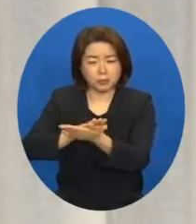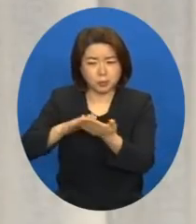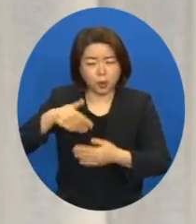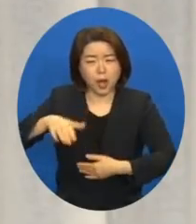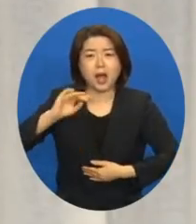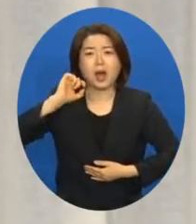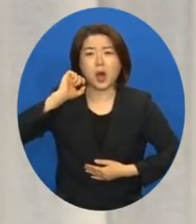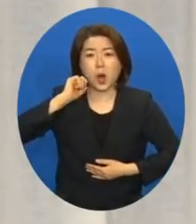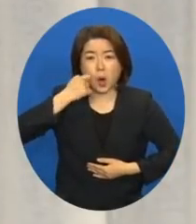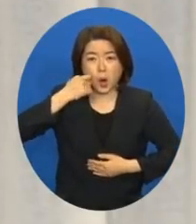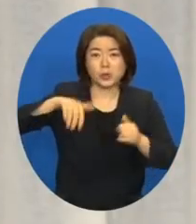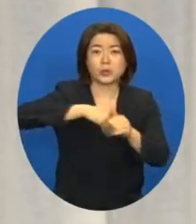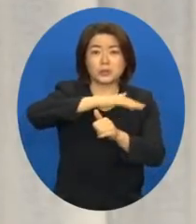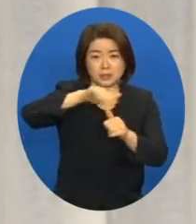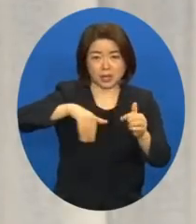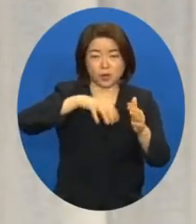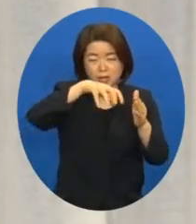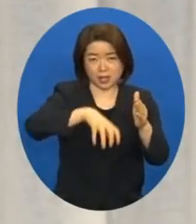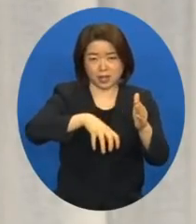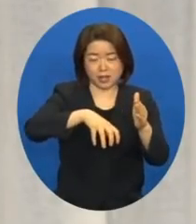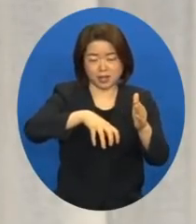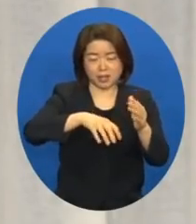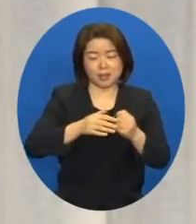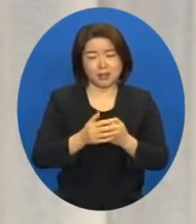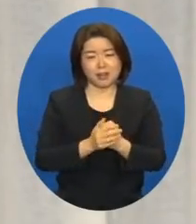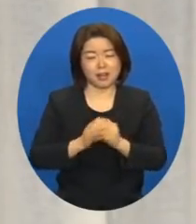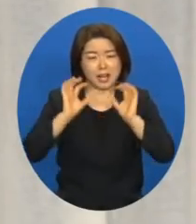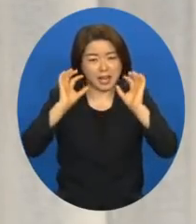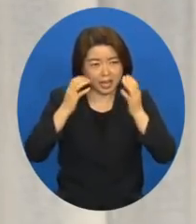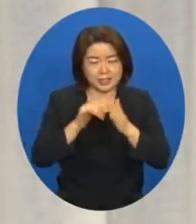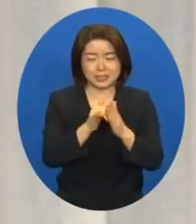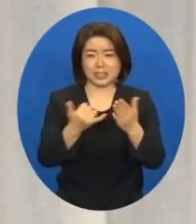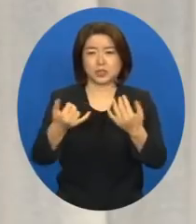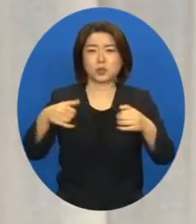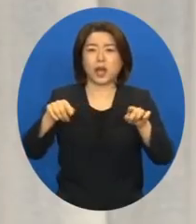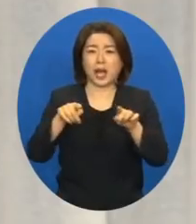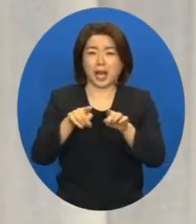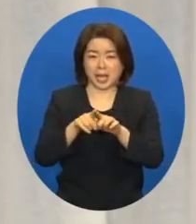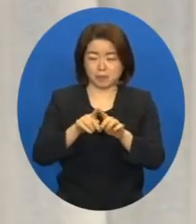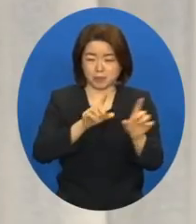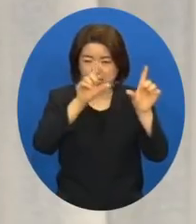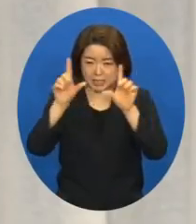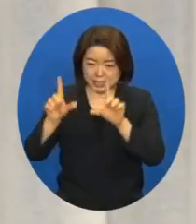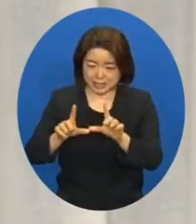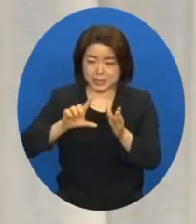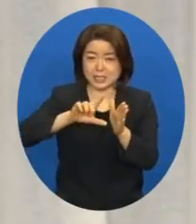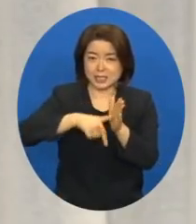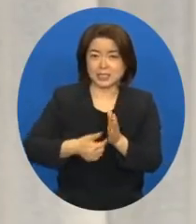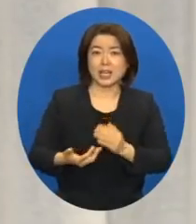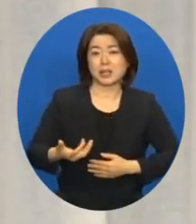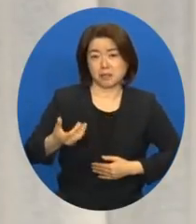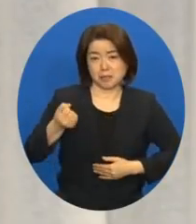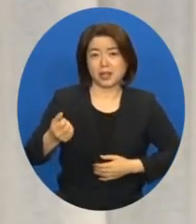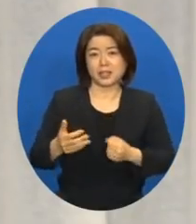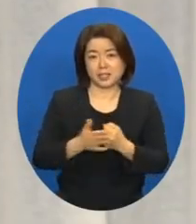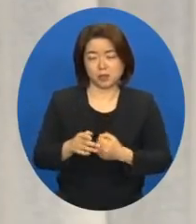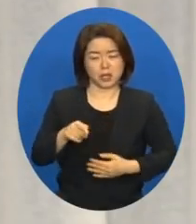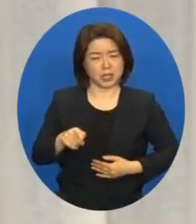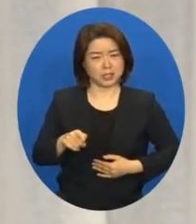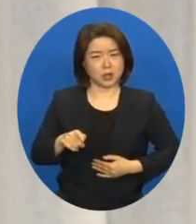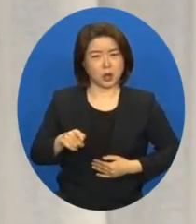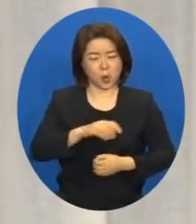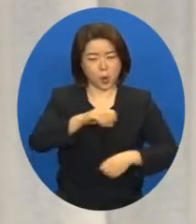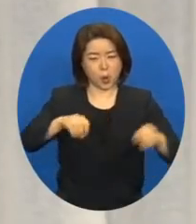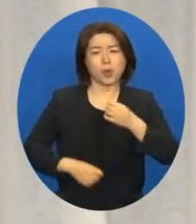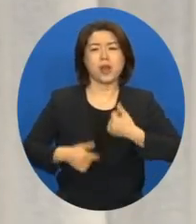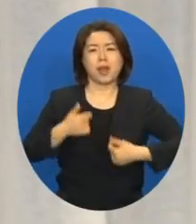상황에서 가족들과 아이들과 함께 지내는 시간이 참 많아졌기 때문에 그것이 기쁘다고, 그게